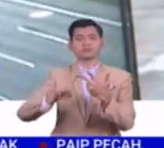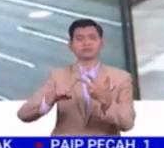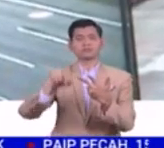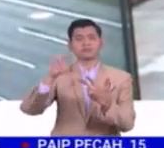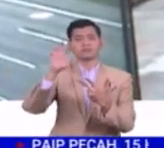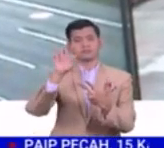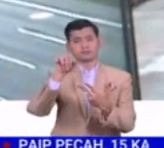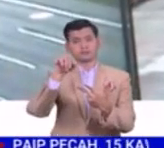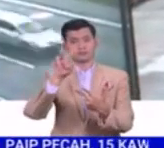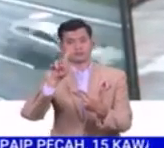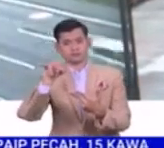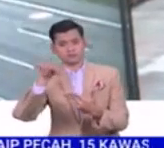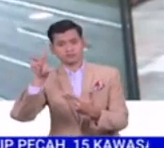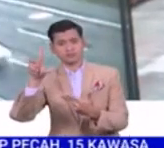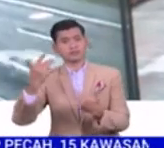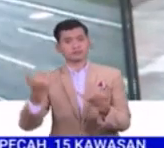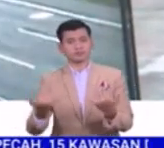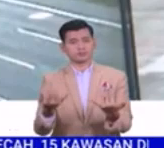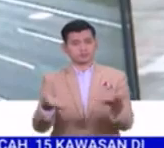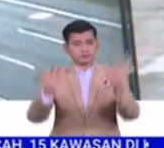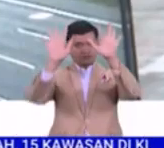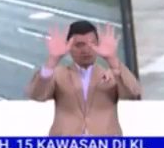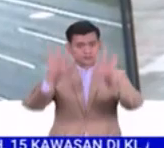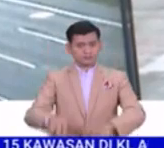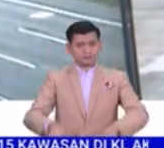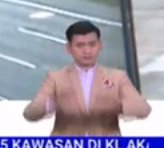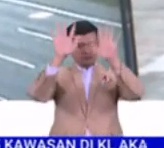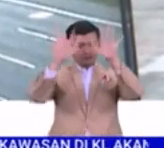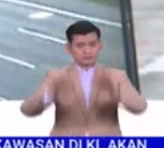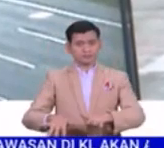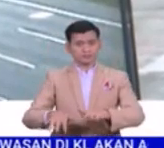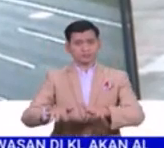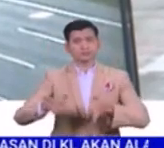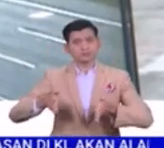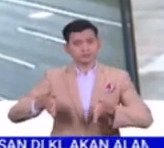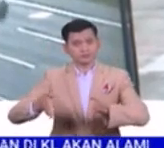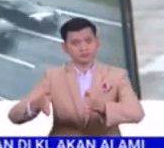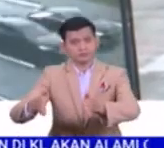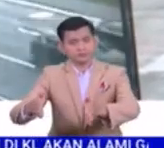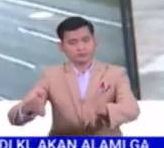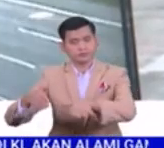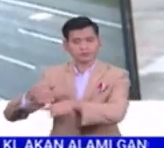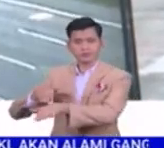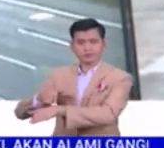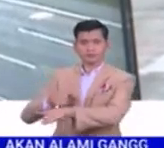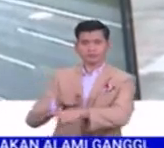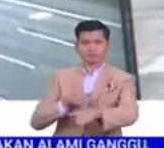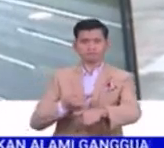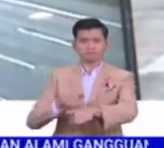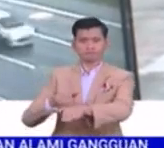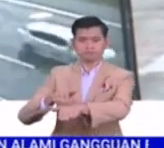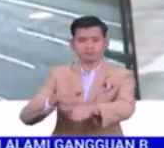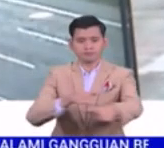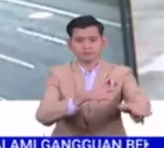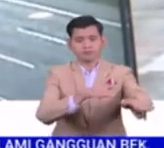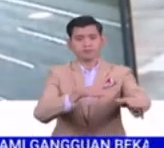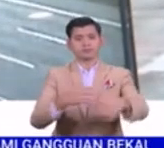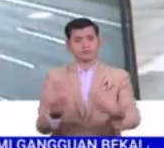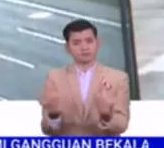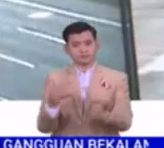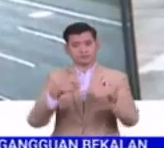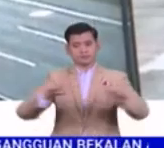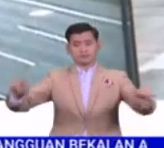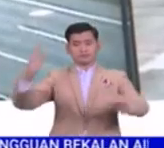241.0. Situasinya hujan menyebabkan aliran trafik bergerak perlahan berbanding tengah hari